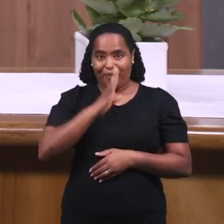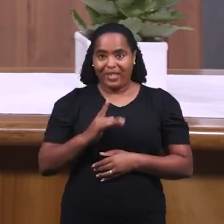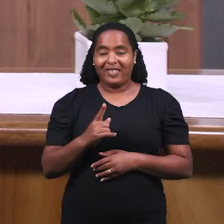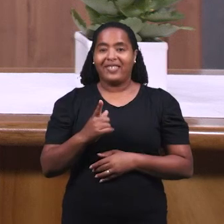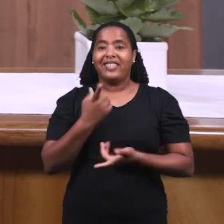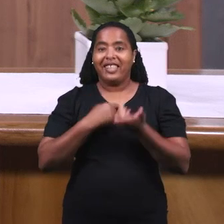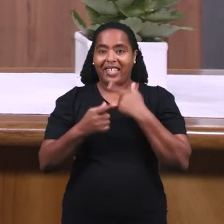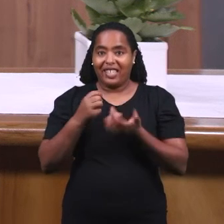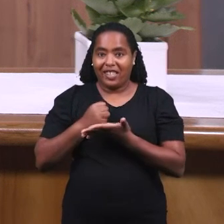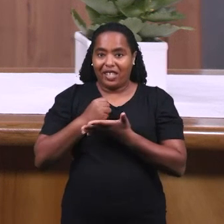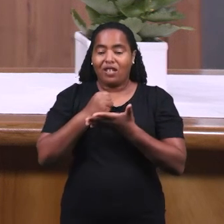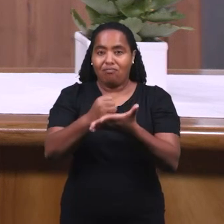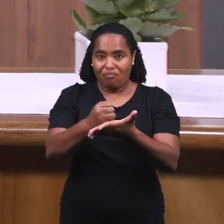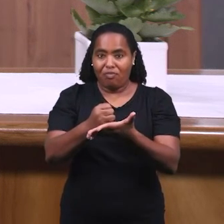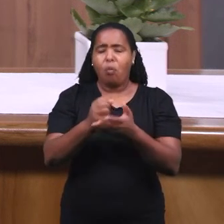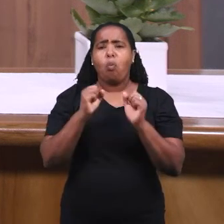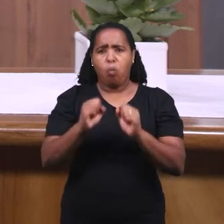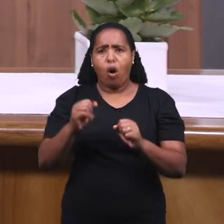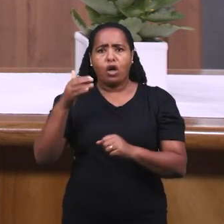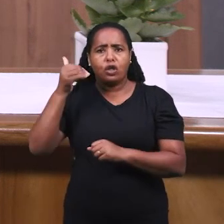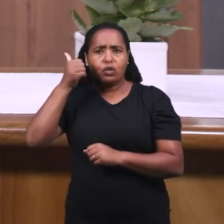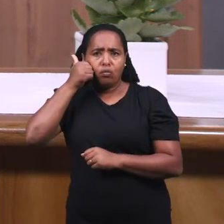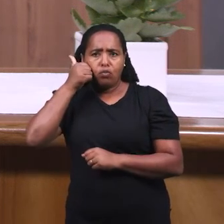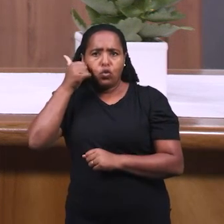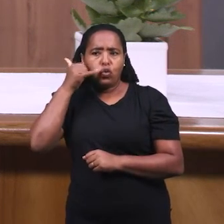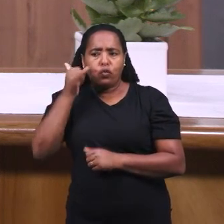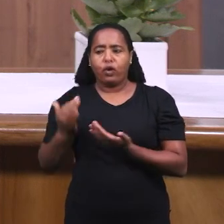и желают ассистенции, вы можете